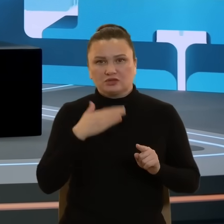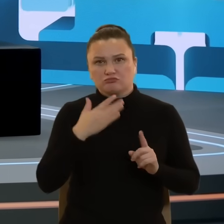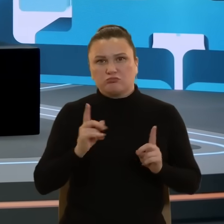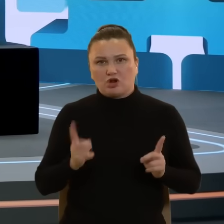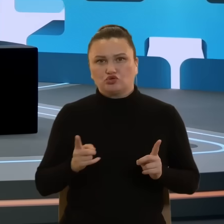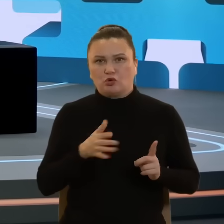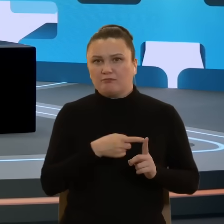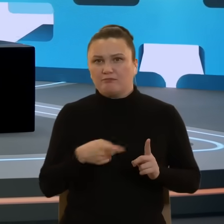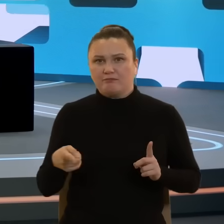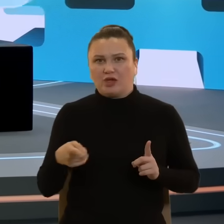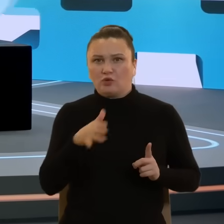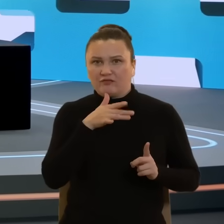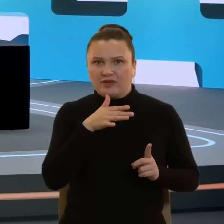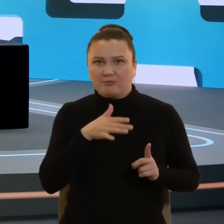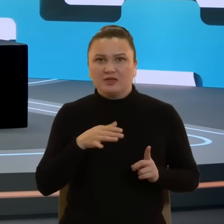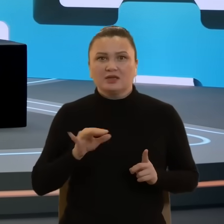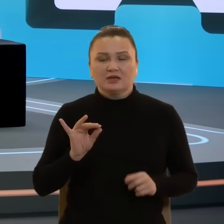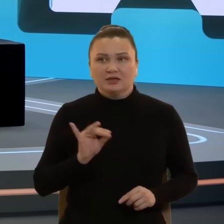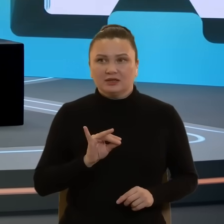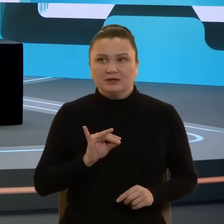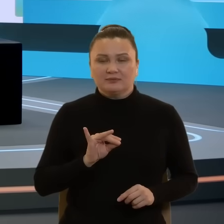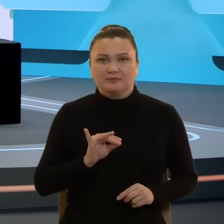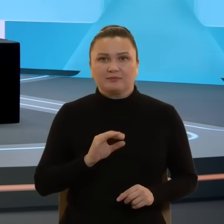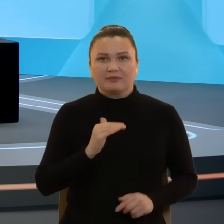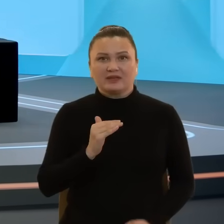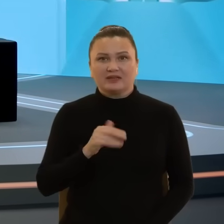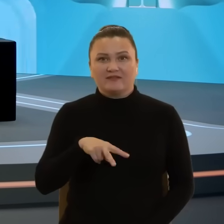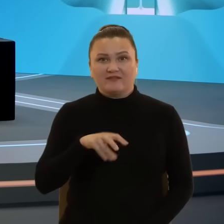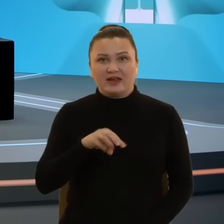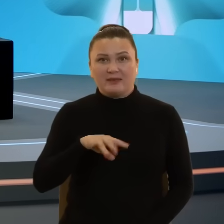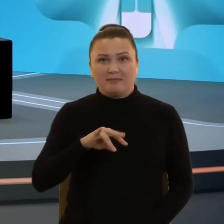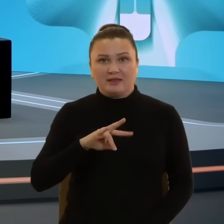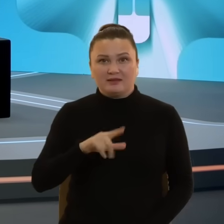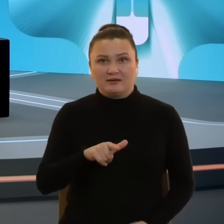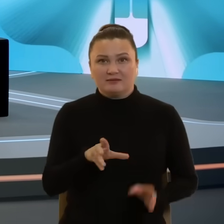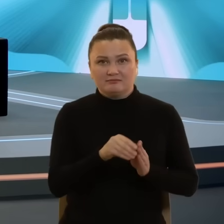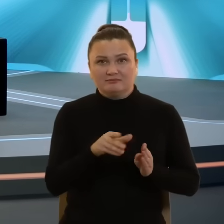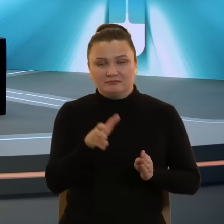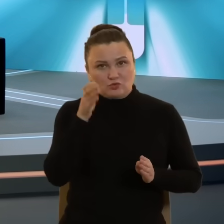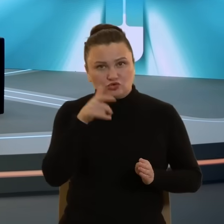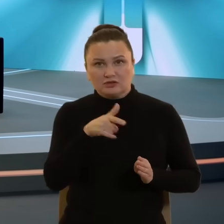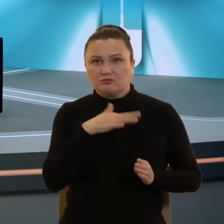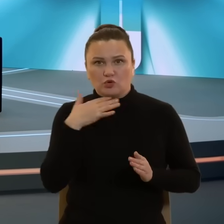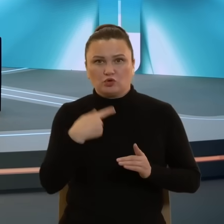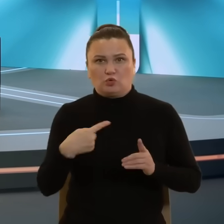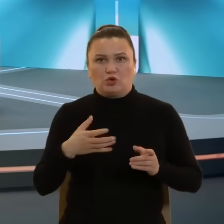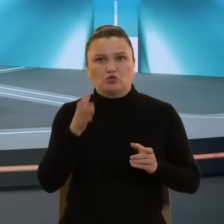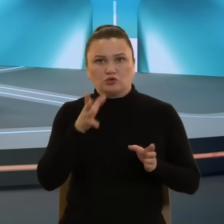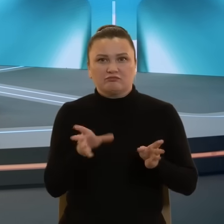прошел еще достаточно большой период времени. И с Флемингом вместе работали и другие ученые, которые, в общем,